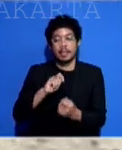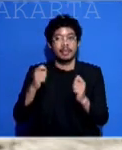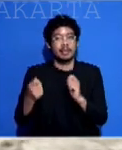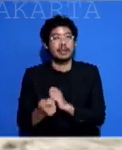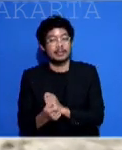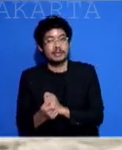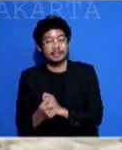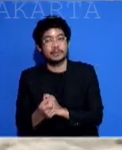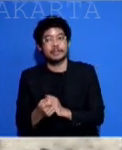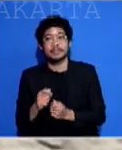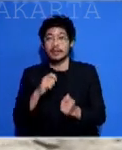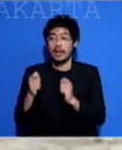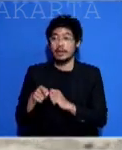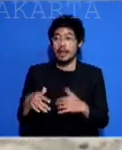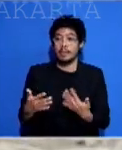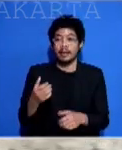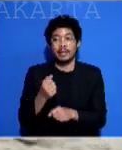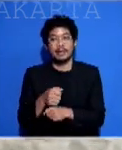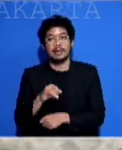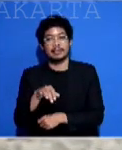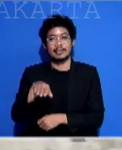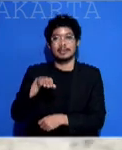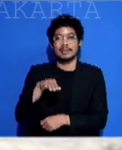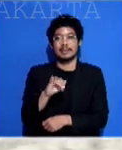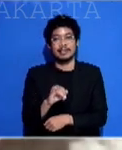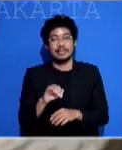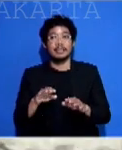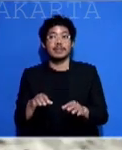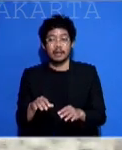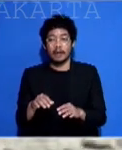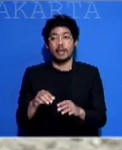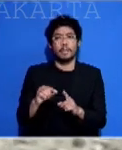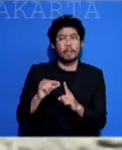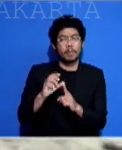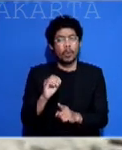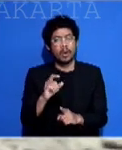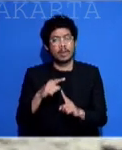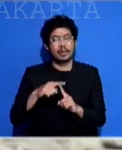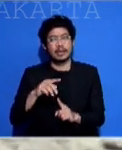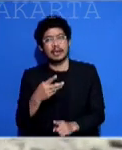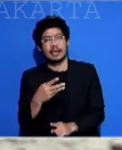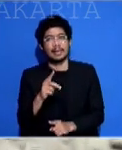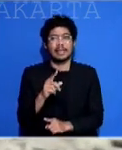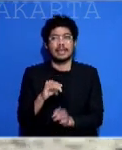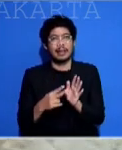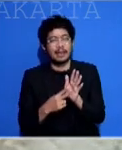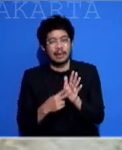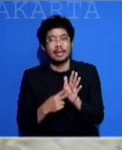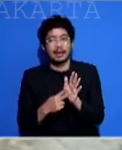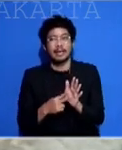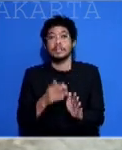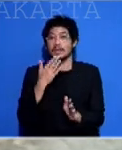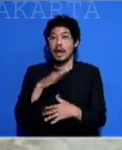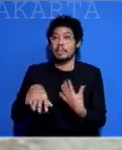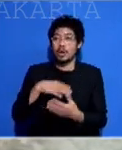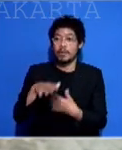wiwit babakan gizi lan proteinipun saben setunggal dinten saben setunggal iji kambangan kedah pikantuk ransum tetedan